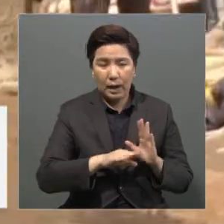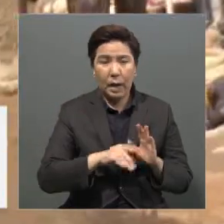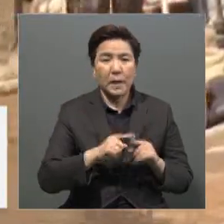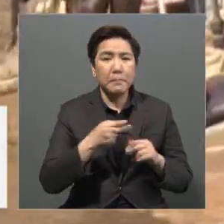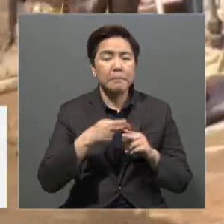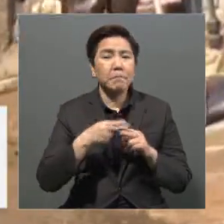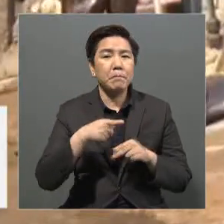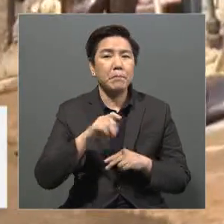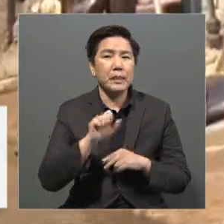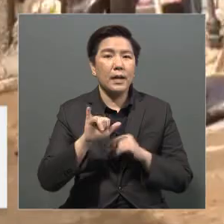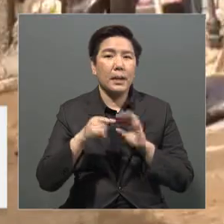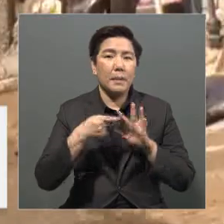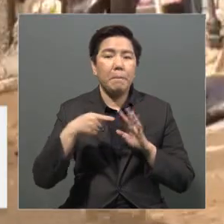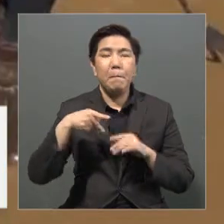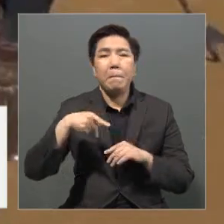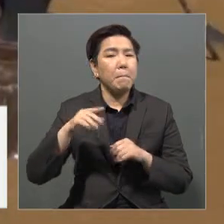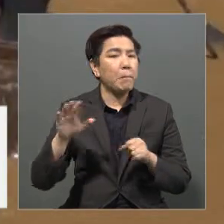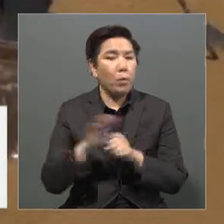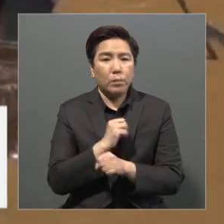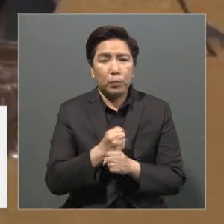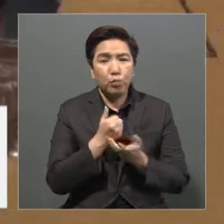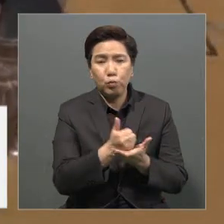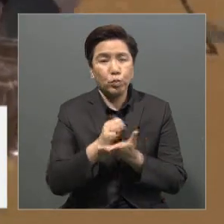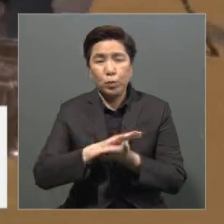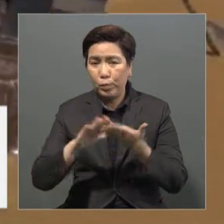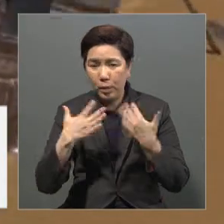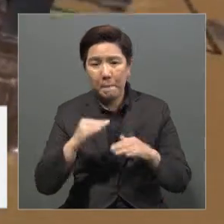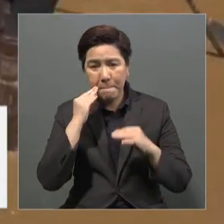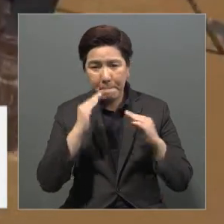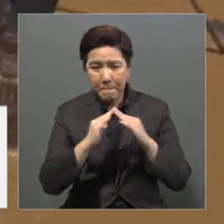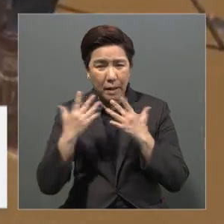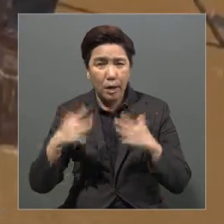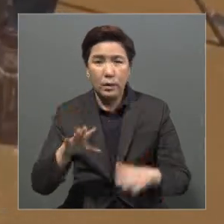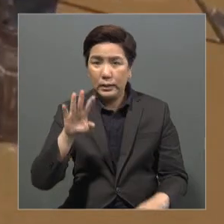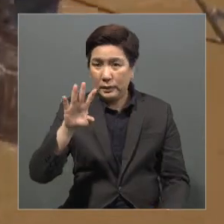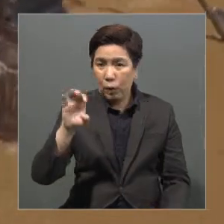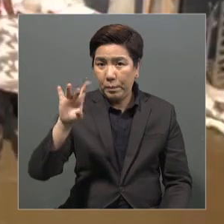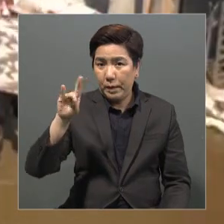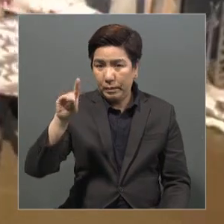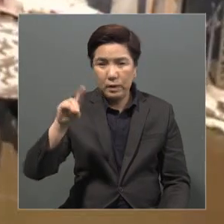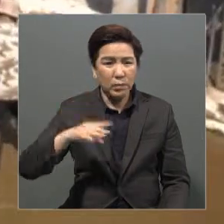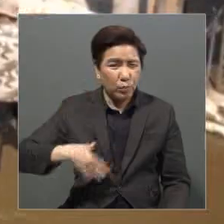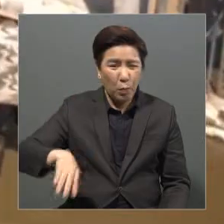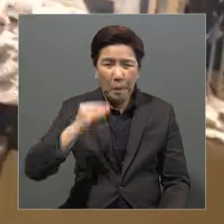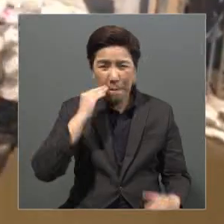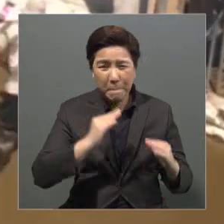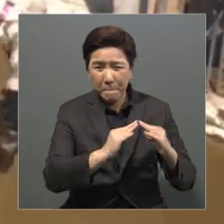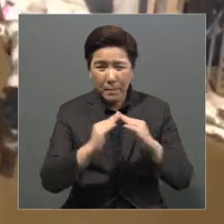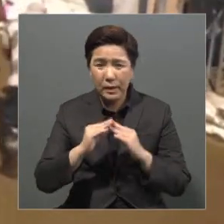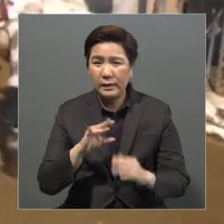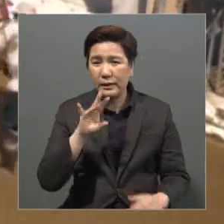ปิยพรอันนี้ฟื้นฟูครบทั้งหมดแล้วนะครับล่าสุดฟื้นฟูบ้านเรือนแล้ว 481หลังจากเป้าหมาย